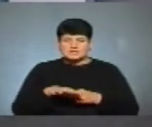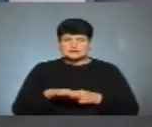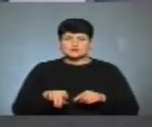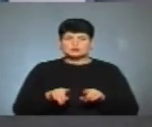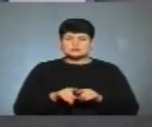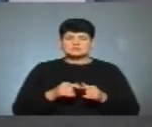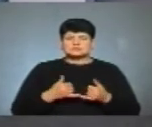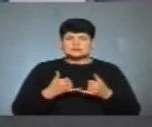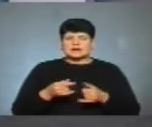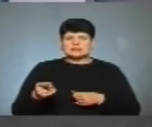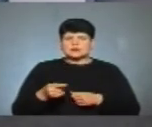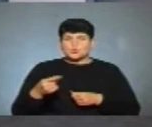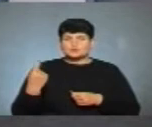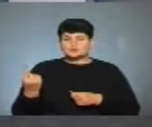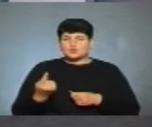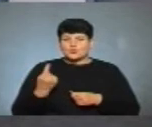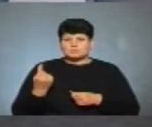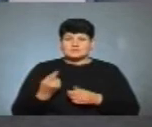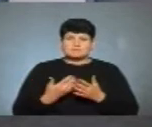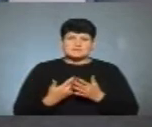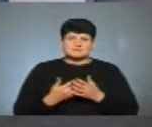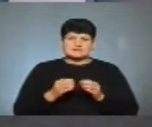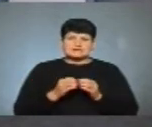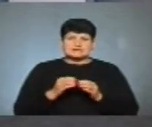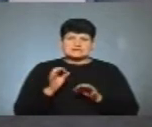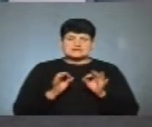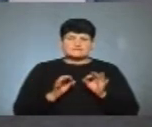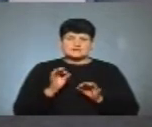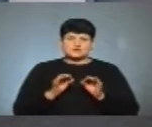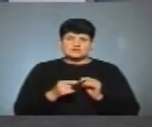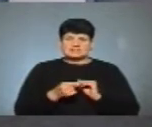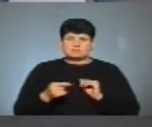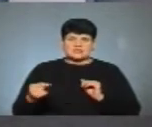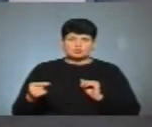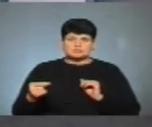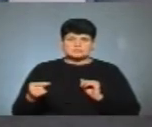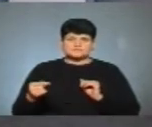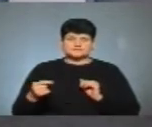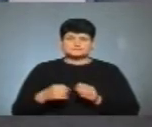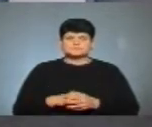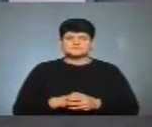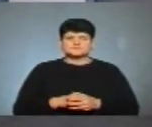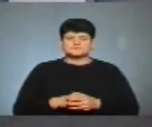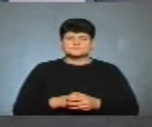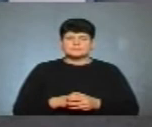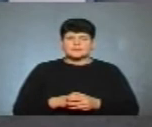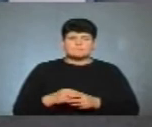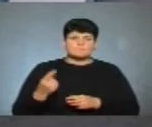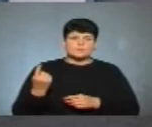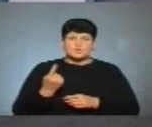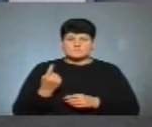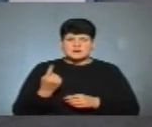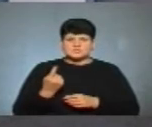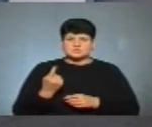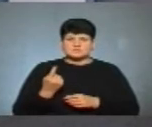для Тернопільської області приблизно 10% мінус. І, ну, по-перше,